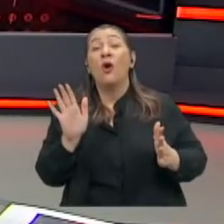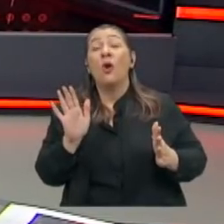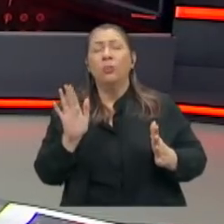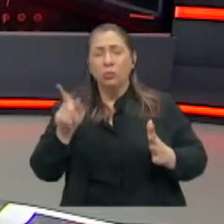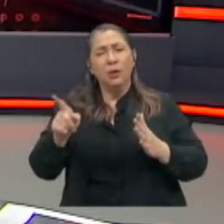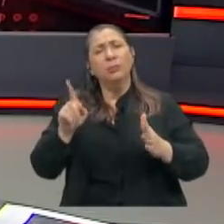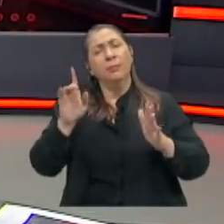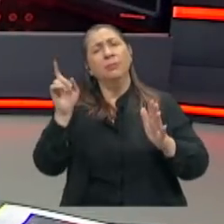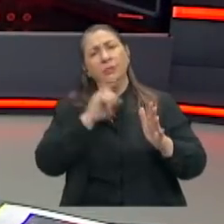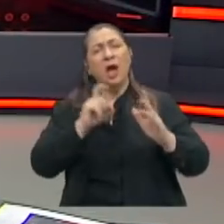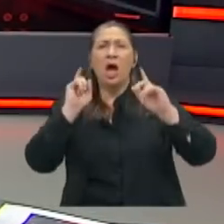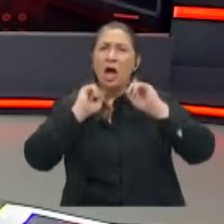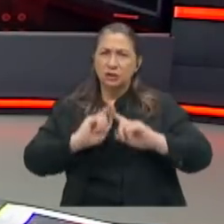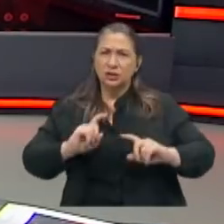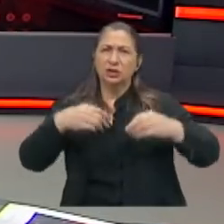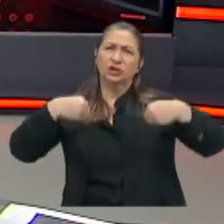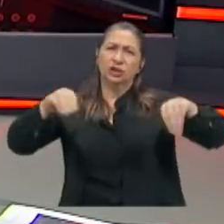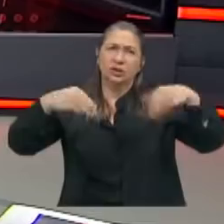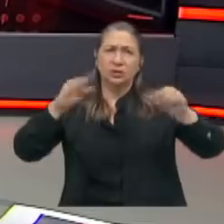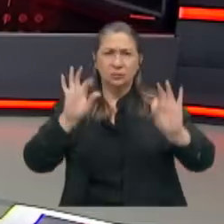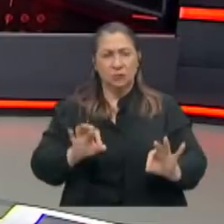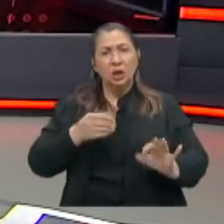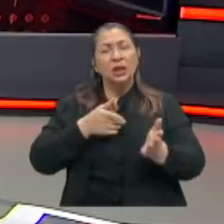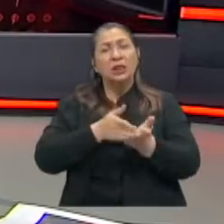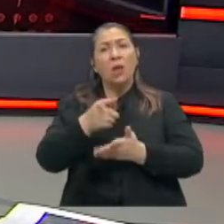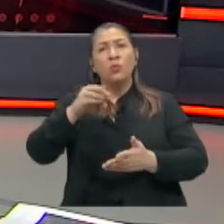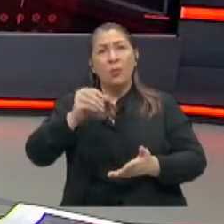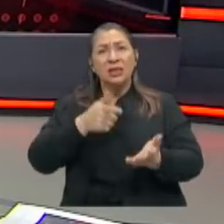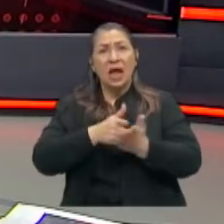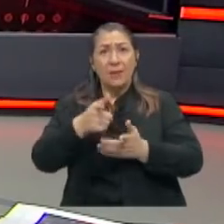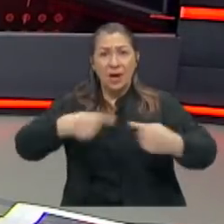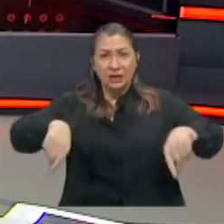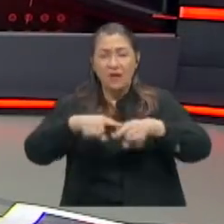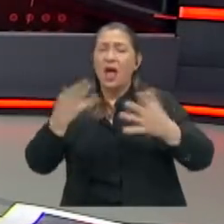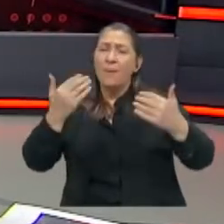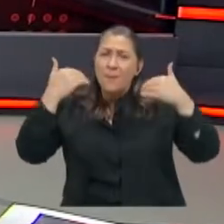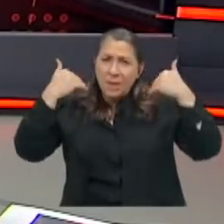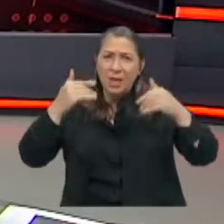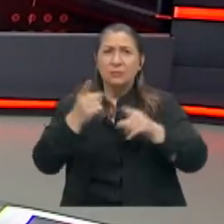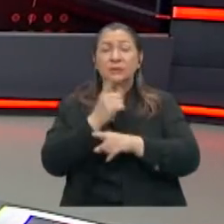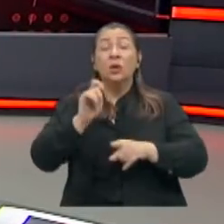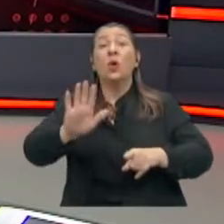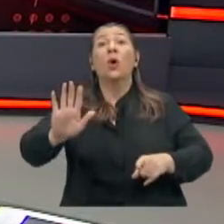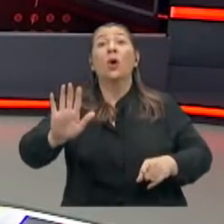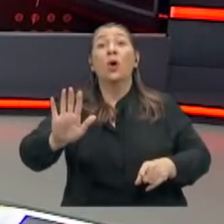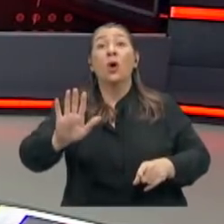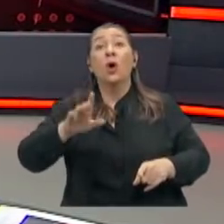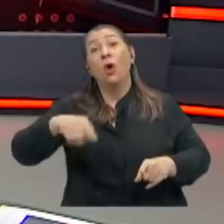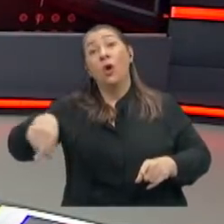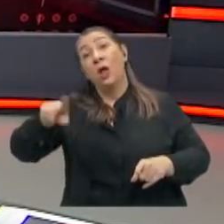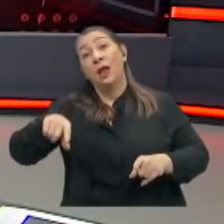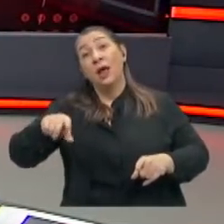Bunlar batmış. Hacizli satışa çıkmışlar. Tarım toprağı, tarım arazisi veya hayvancılık yapılacak. Yok.